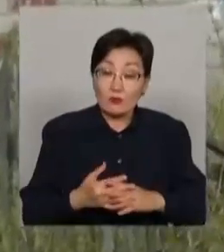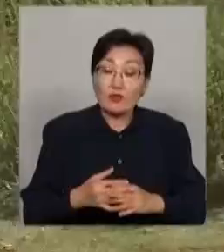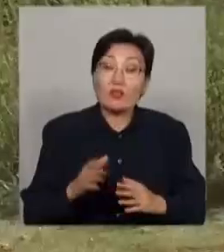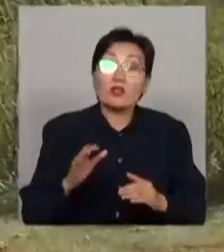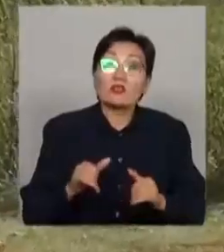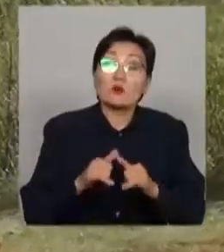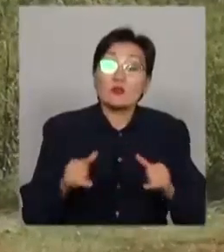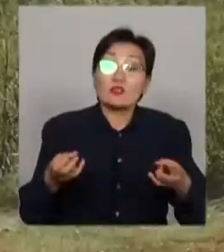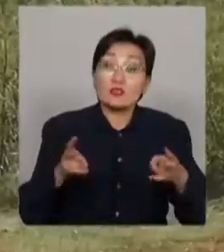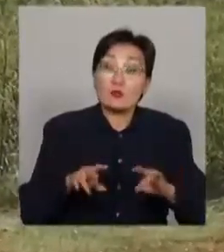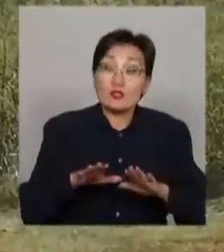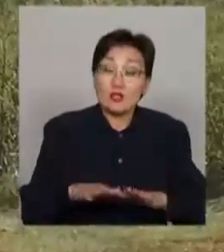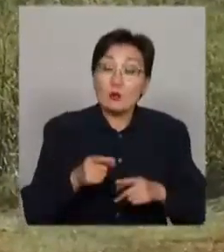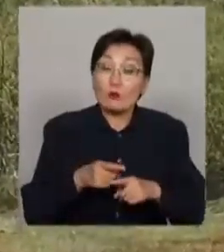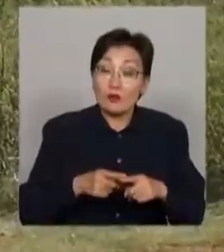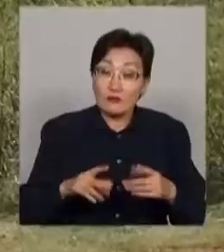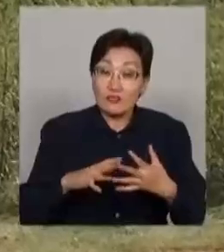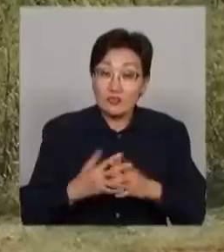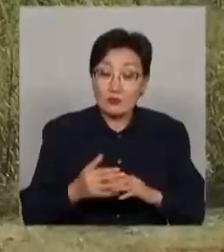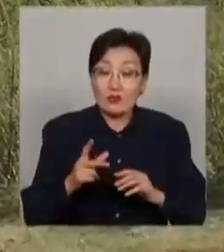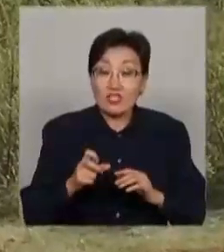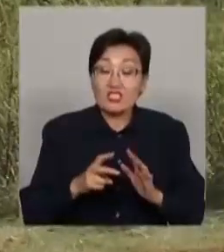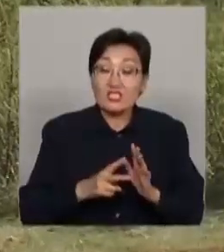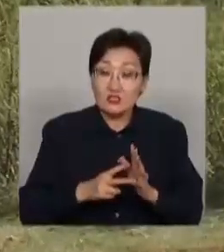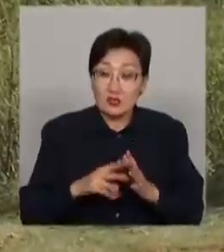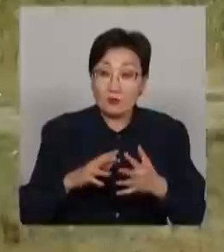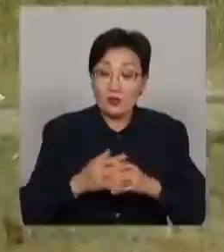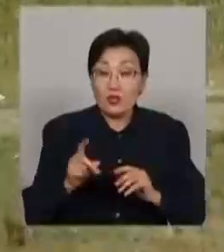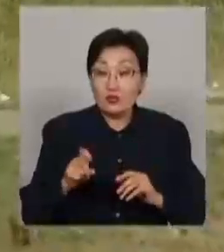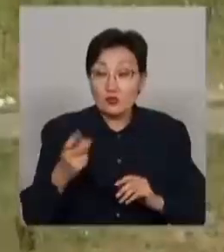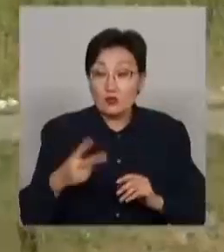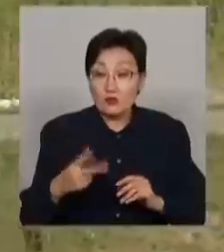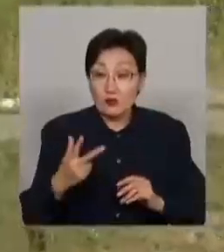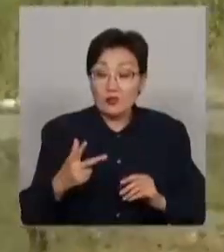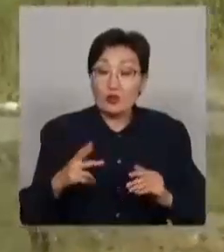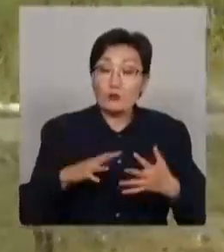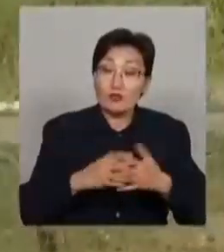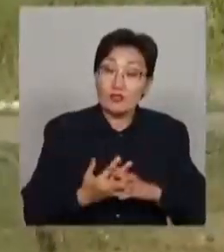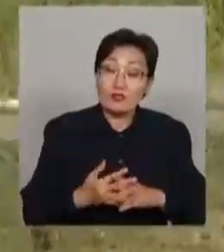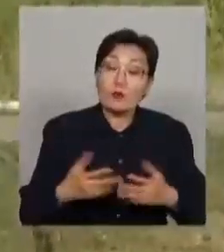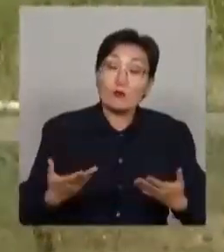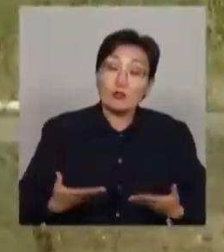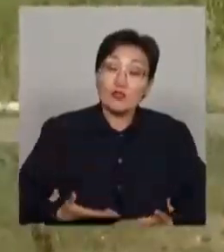перспективными остаются только половина – 307. В 123 населенных пунктах